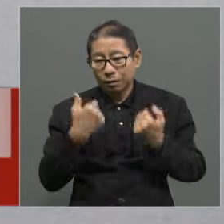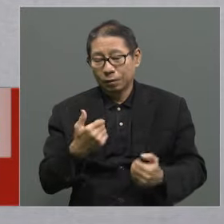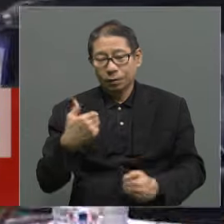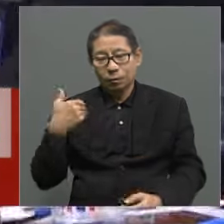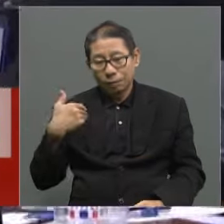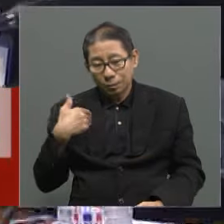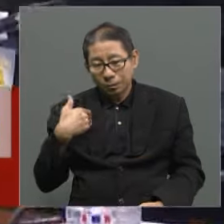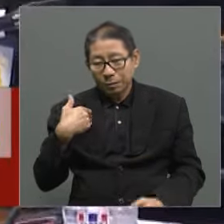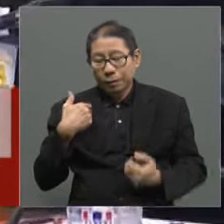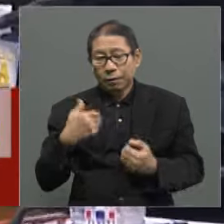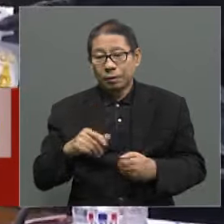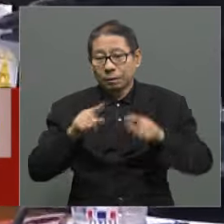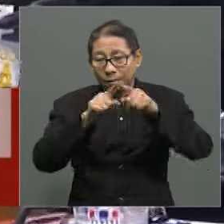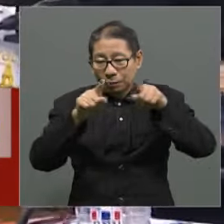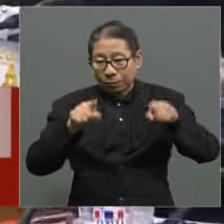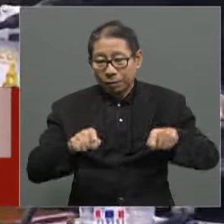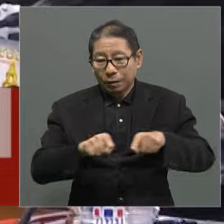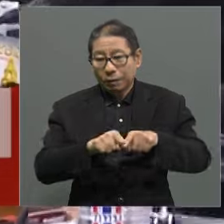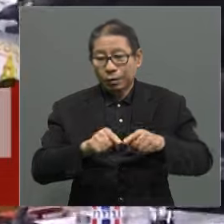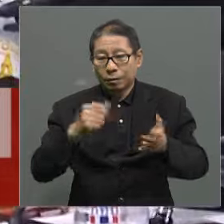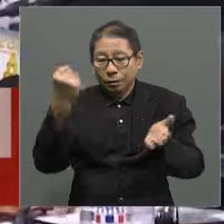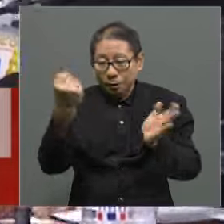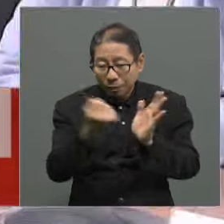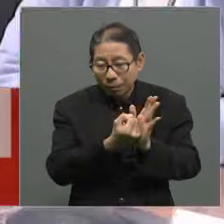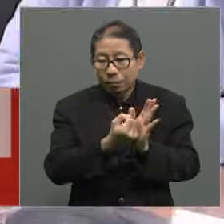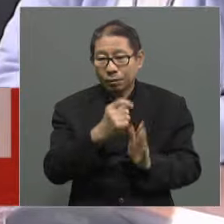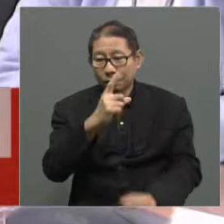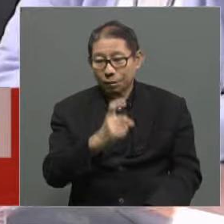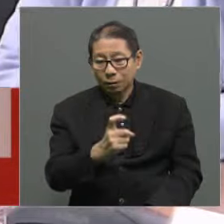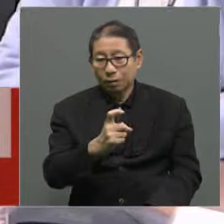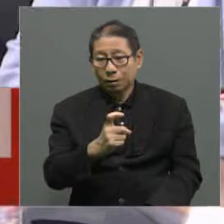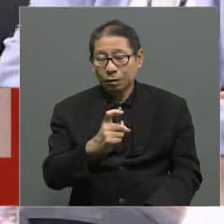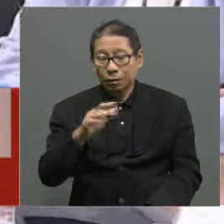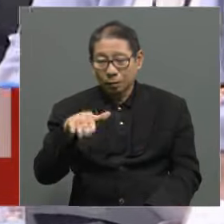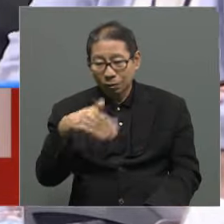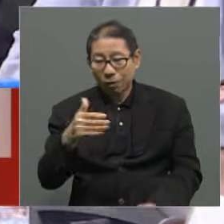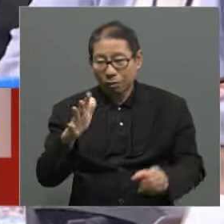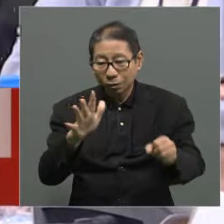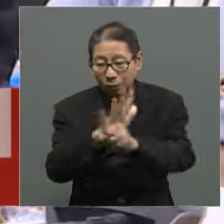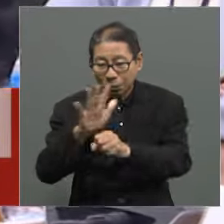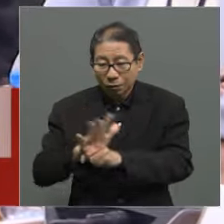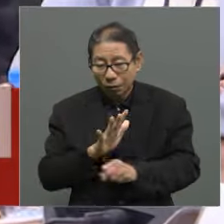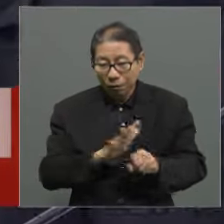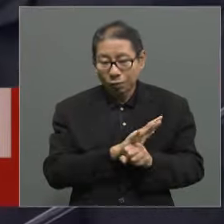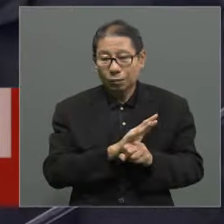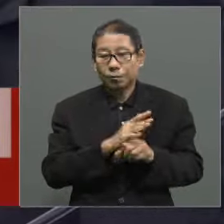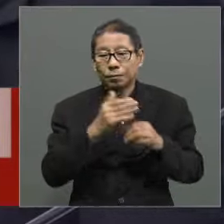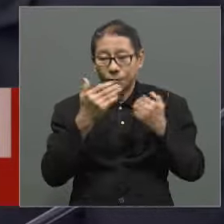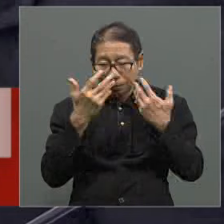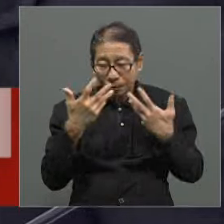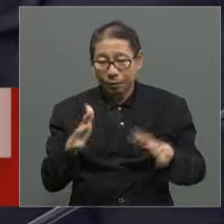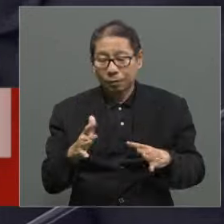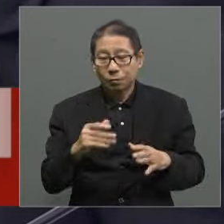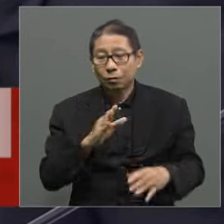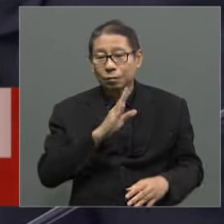ขึ้นก็ต่อเมื่อมีใบมรณบัตรออกมาก่อนเพราะฉะนั้นต้องเร่งตรงนี้ให้ได้ก็จะออกมาได้ครบทุกรายเร็วๆนี้นะครับถ้าไม่มีใบ